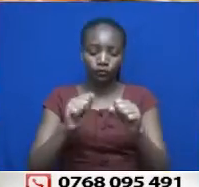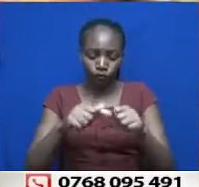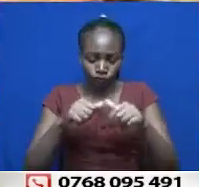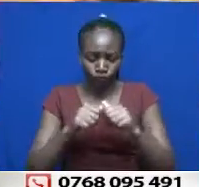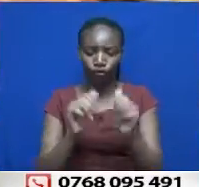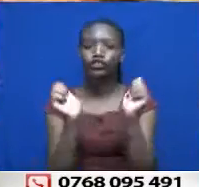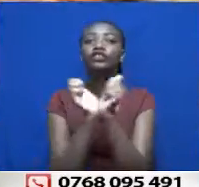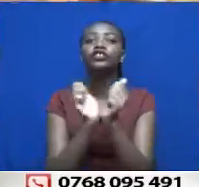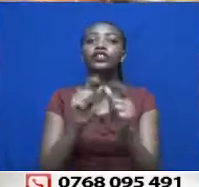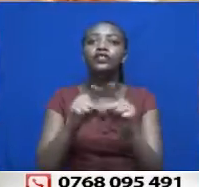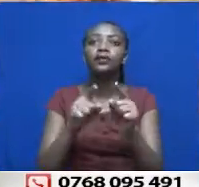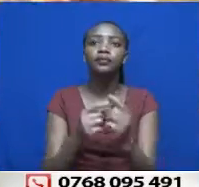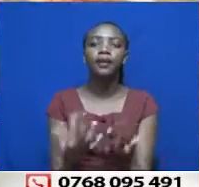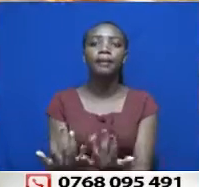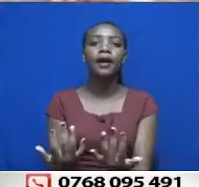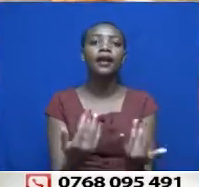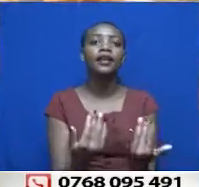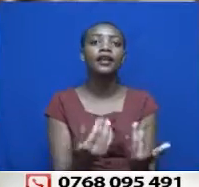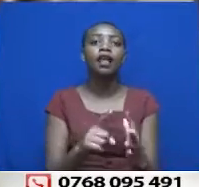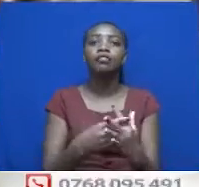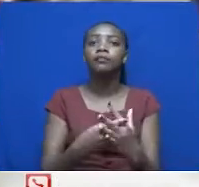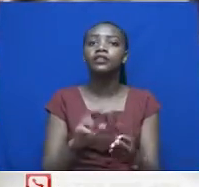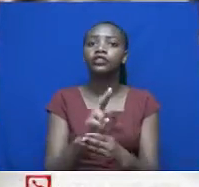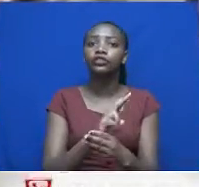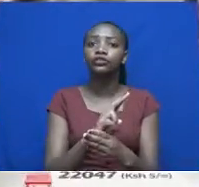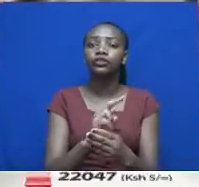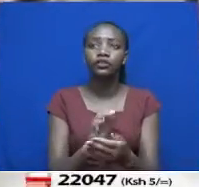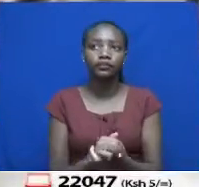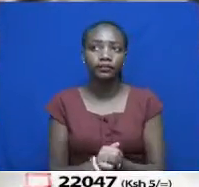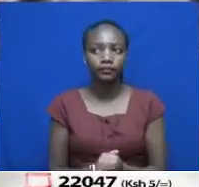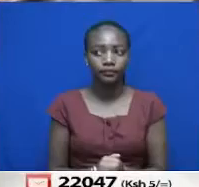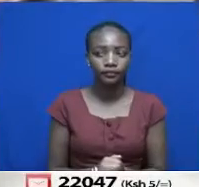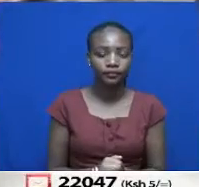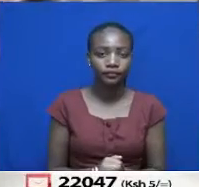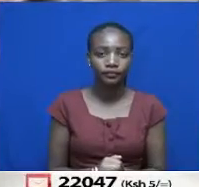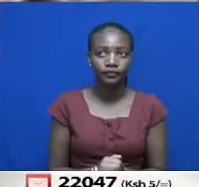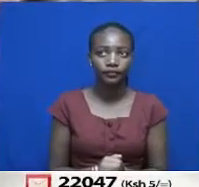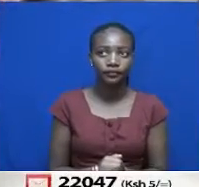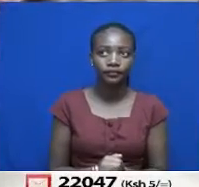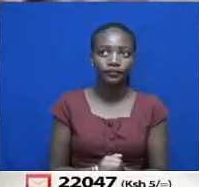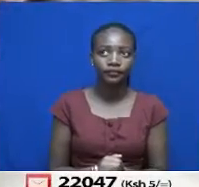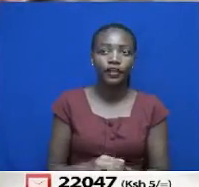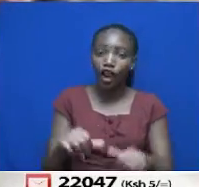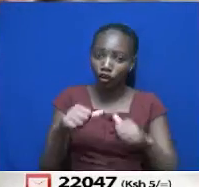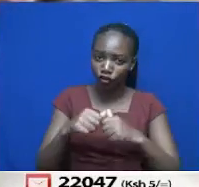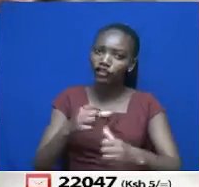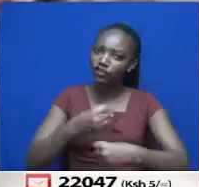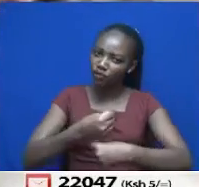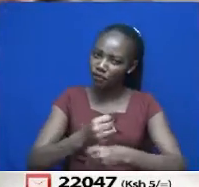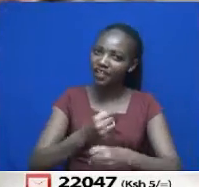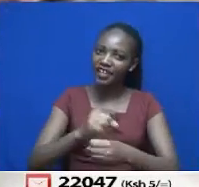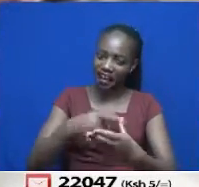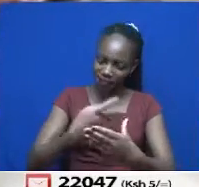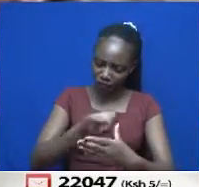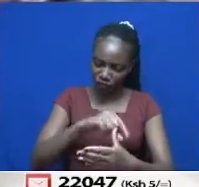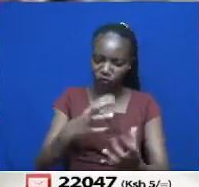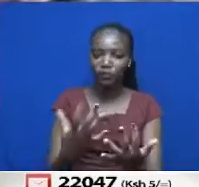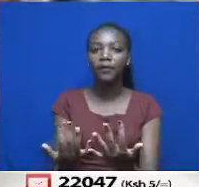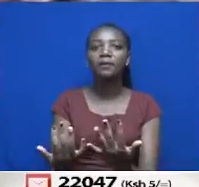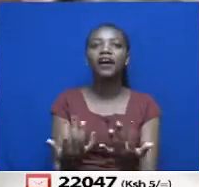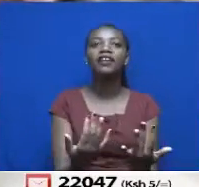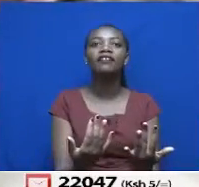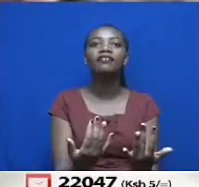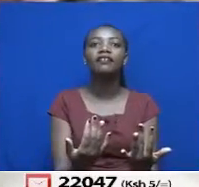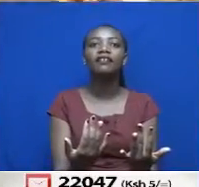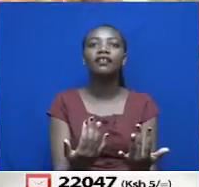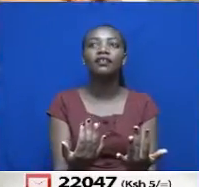na kuchoma mashine wanazozitumia. Kwa kuwa ule anaendelea kuunda, endelea kuunda, na sisi tukishika tunachoma. So kila wakati tukipata